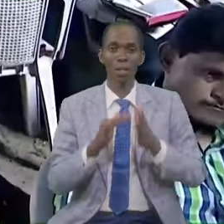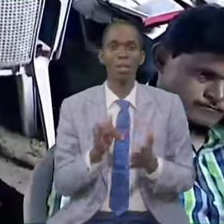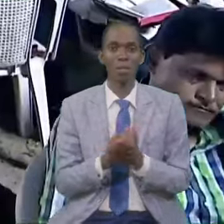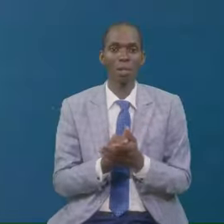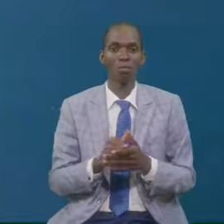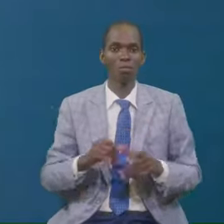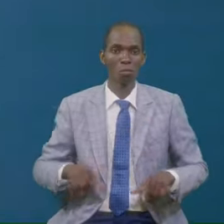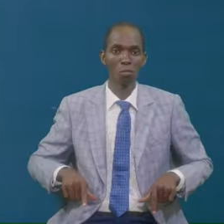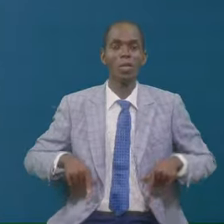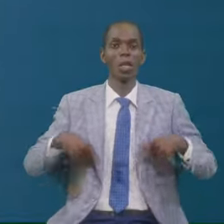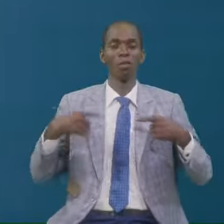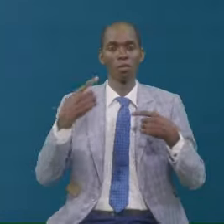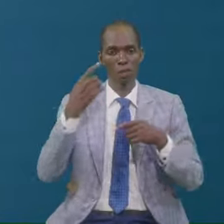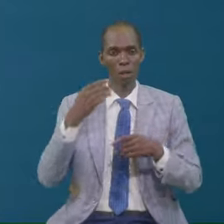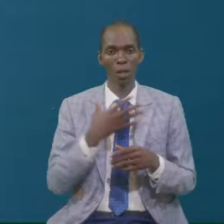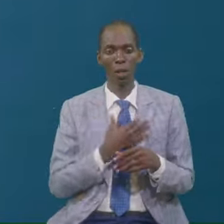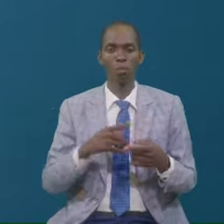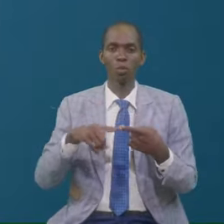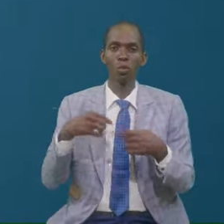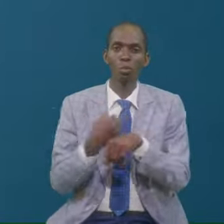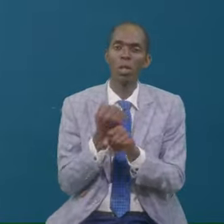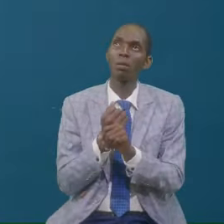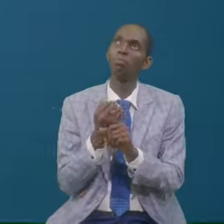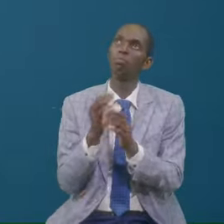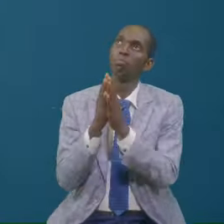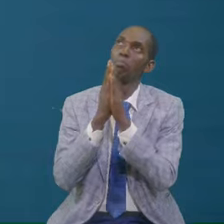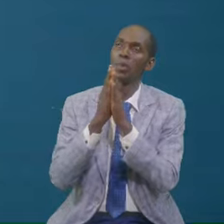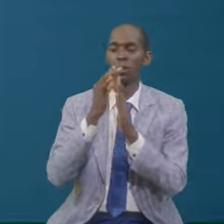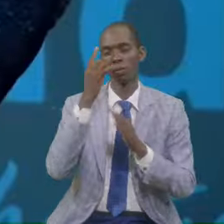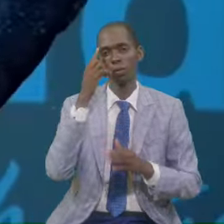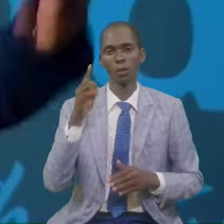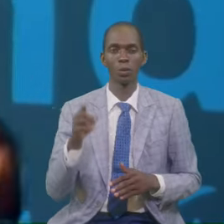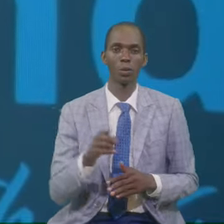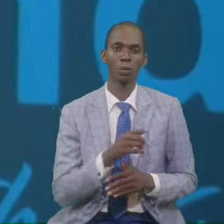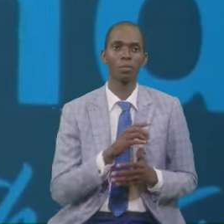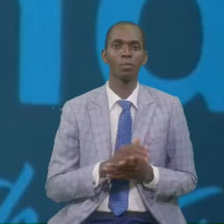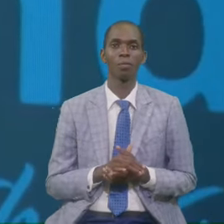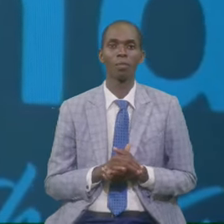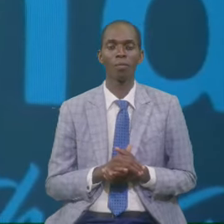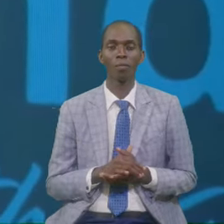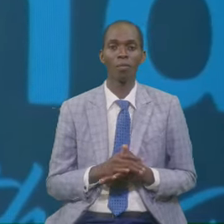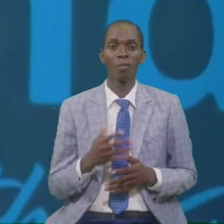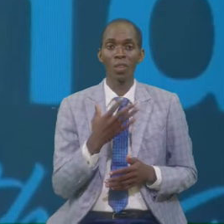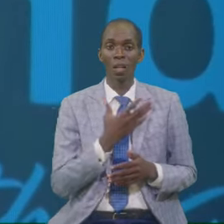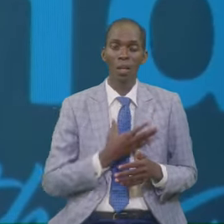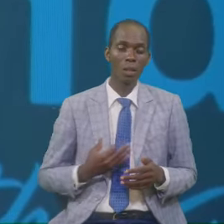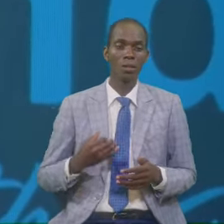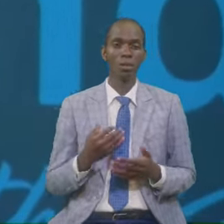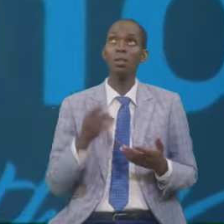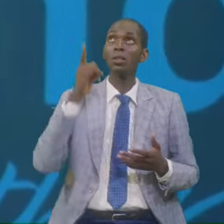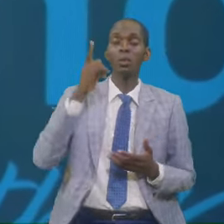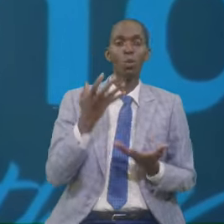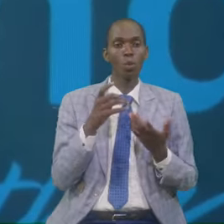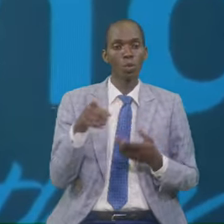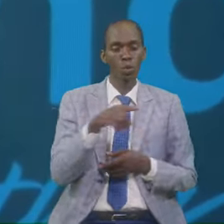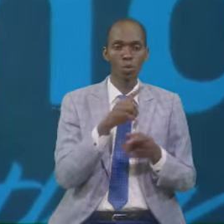వరకు కూడా ఈ న్యాయవాది మీ కోసం జ్ఞాపనం చేయడానికి ఆపడు. And it's just to ask him. ఆయన మిమ్మల్ని అడుగుతున్నారు.